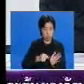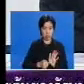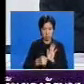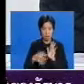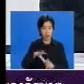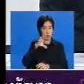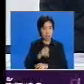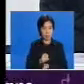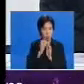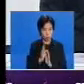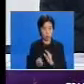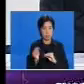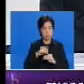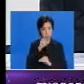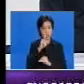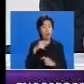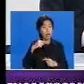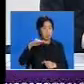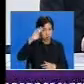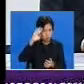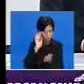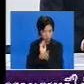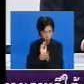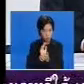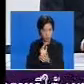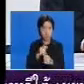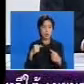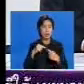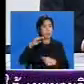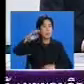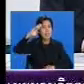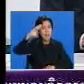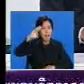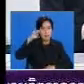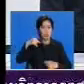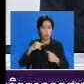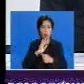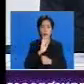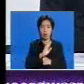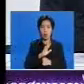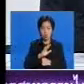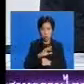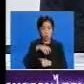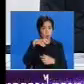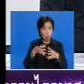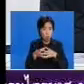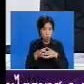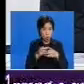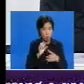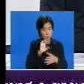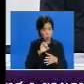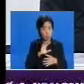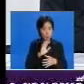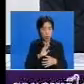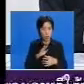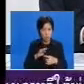นะครับคือจ่า10เอกสมชายบุญนาคครับนายทหารชั้นประทวนสังกัดกองร้อยบังคับการกรมรบ